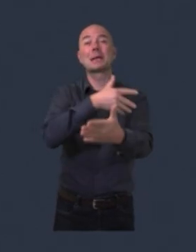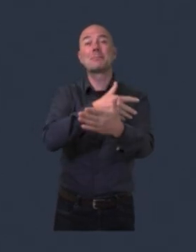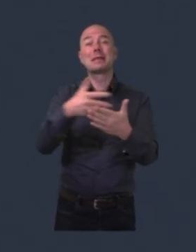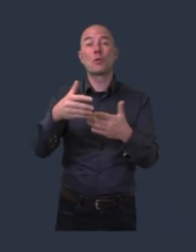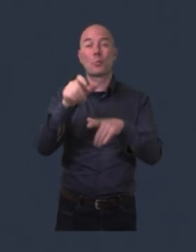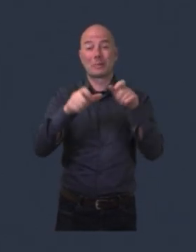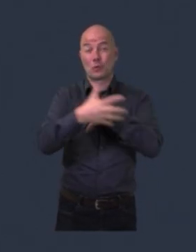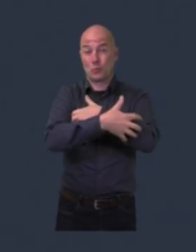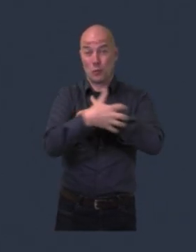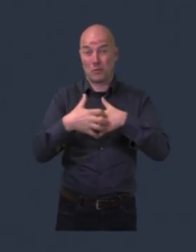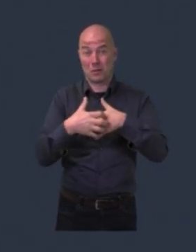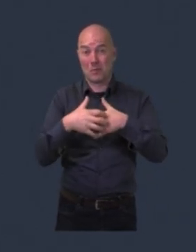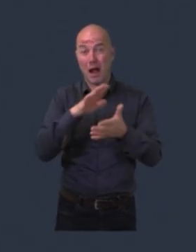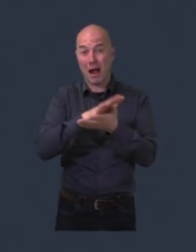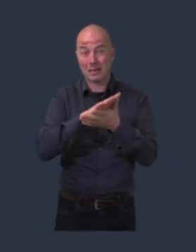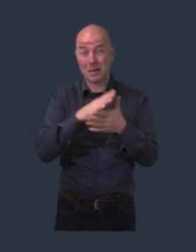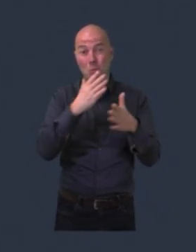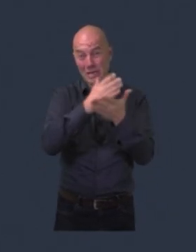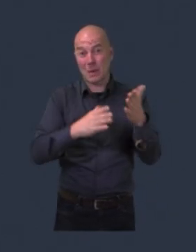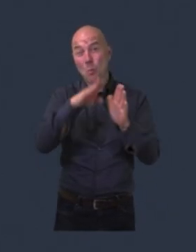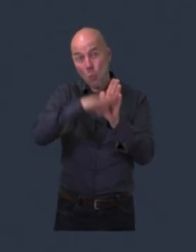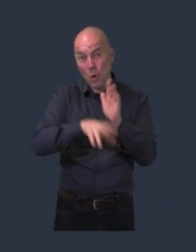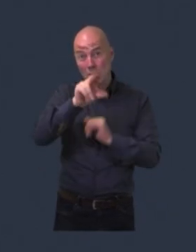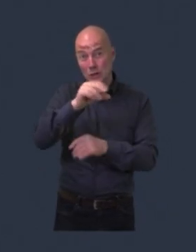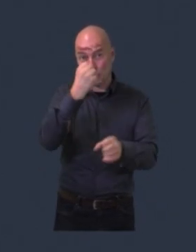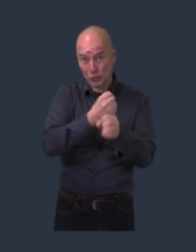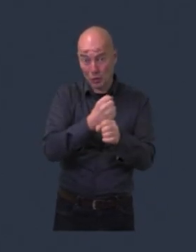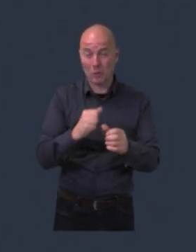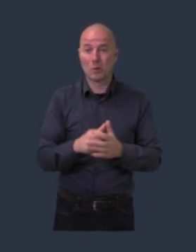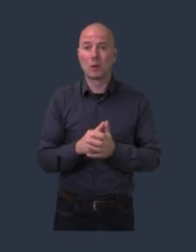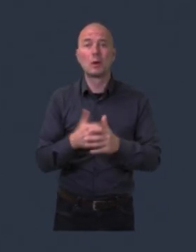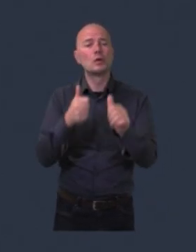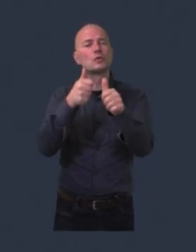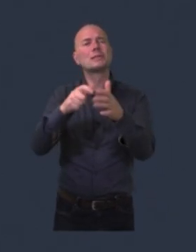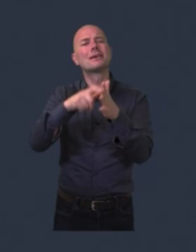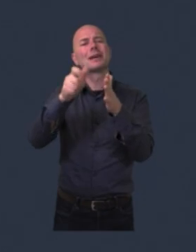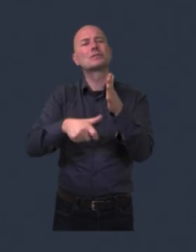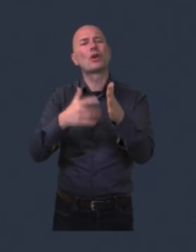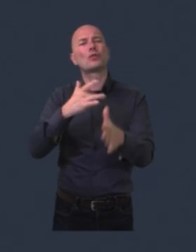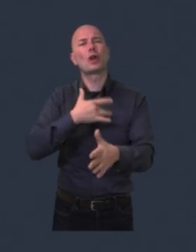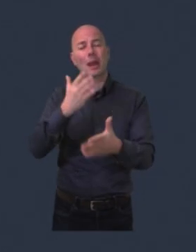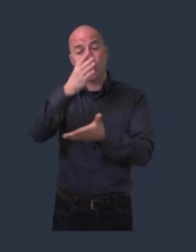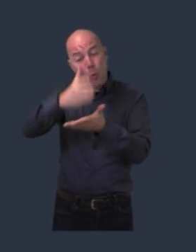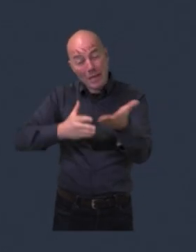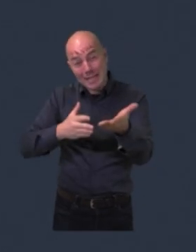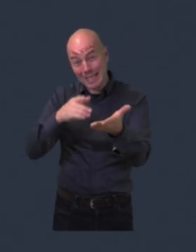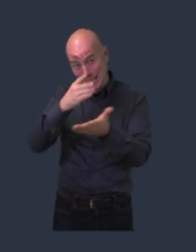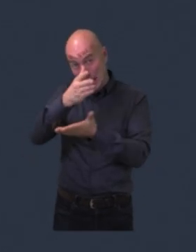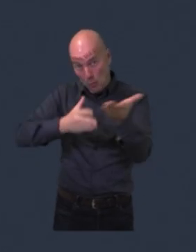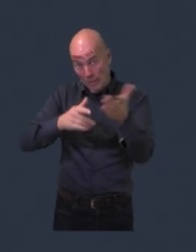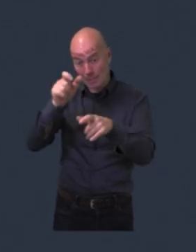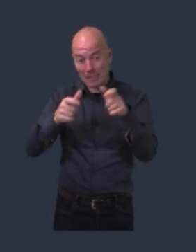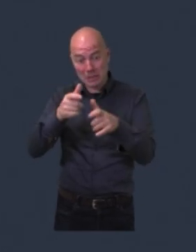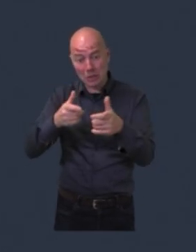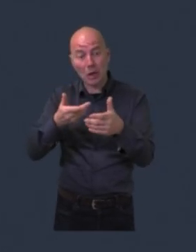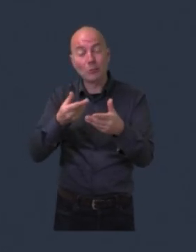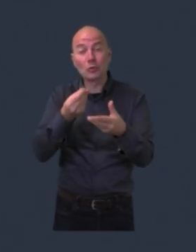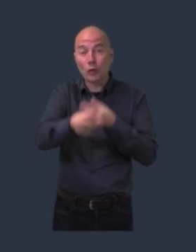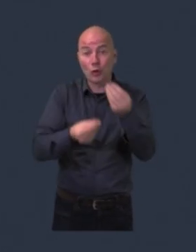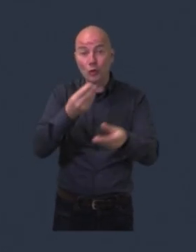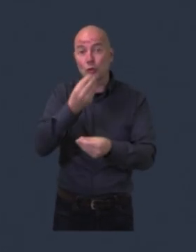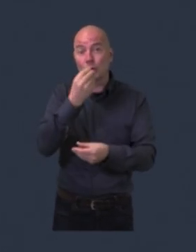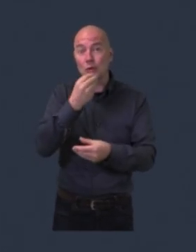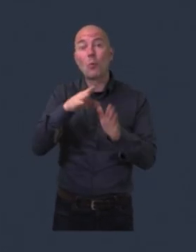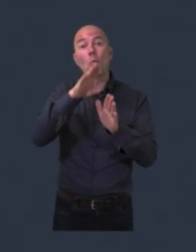ans et selon le secrétaire général des Restos du Cœur, la moitié des personnes que l'association aide ont moins de 25 ans et 40% d'entre eux sont